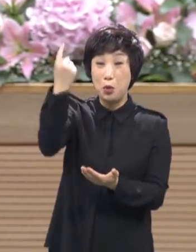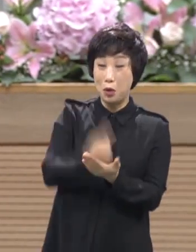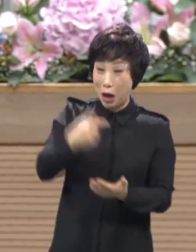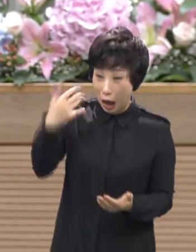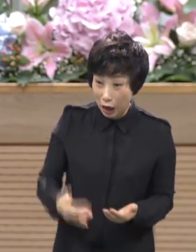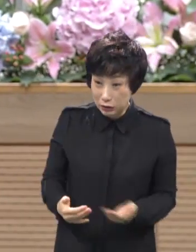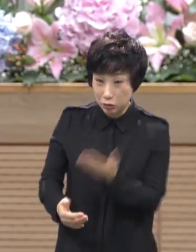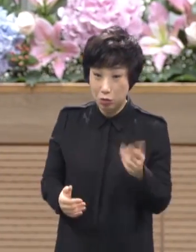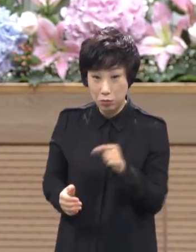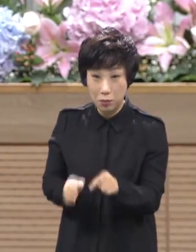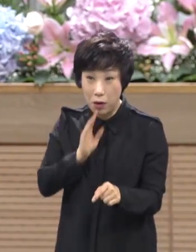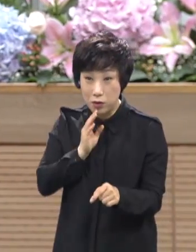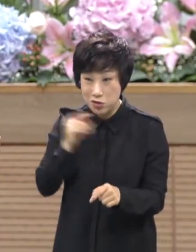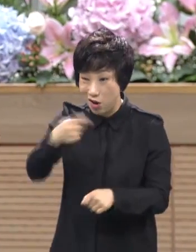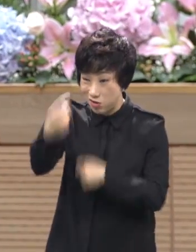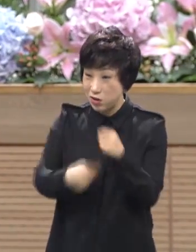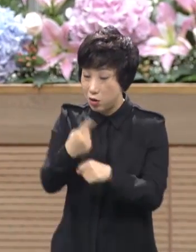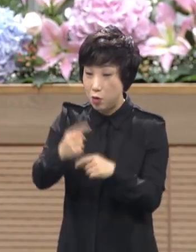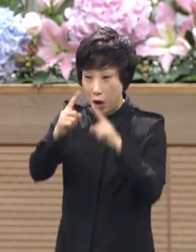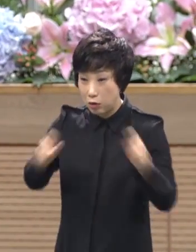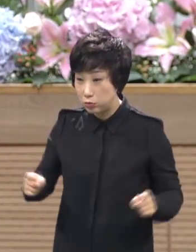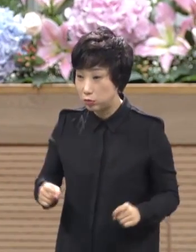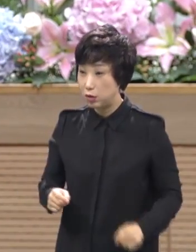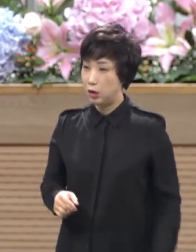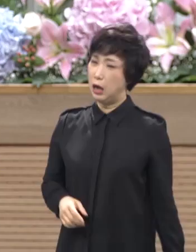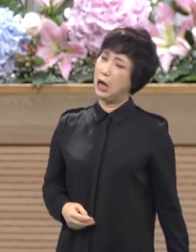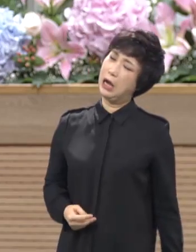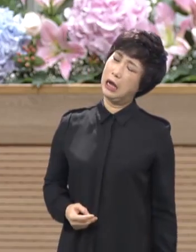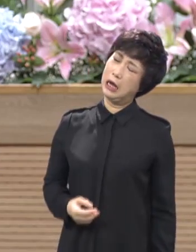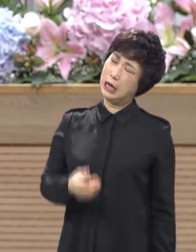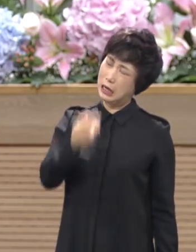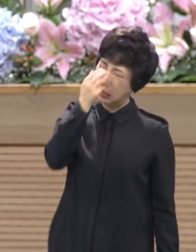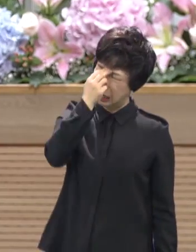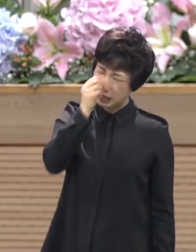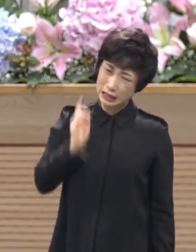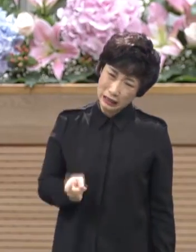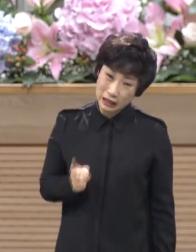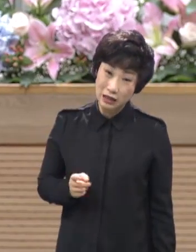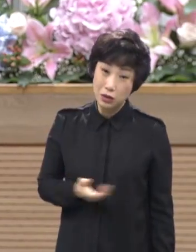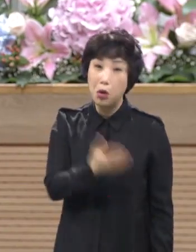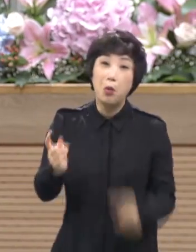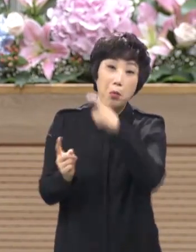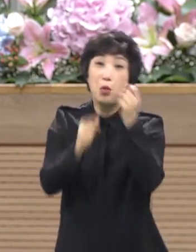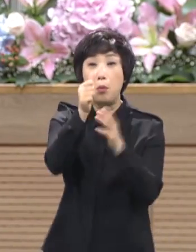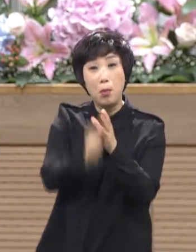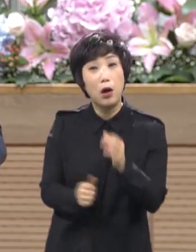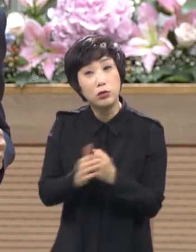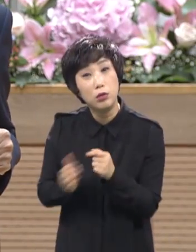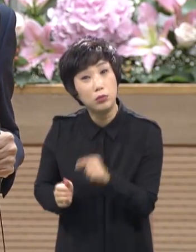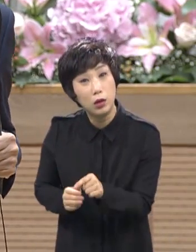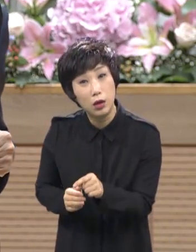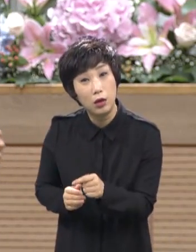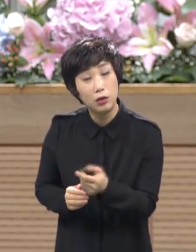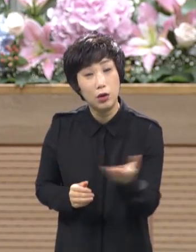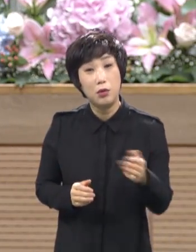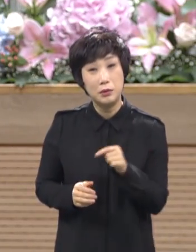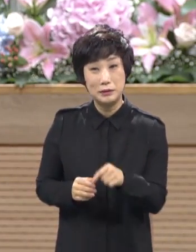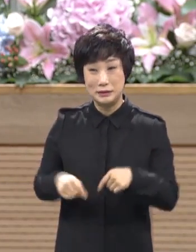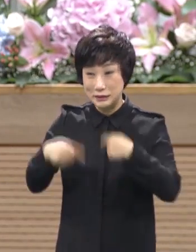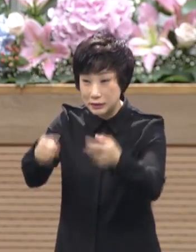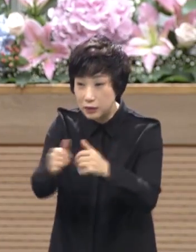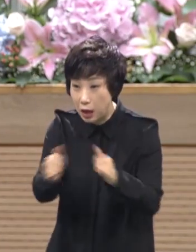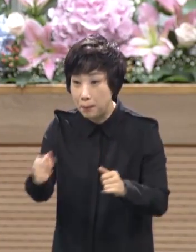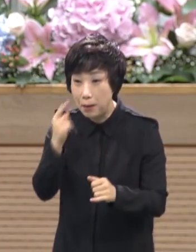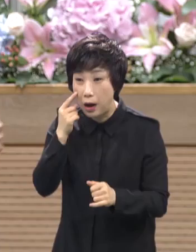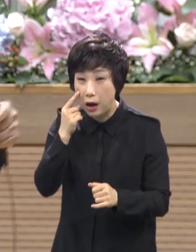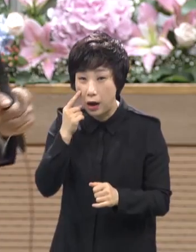했는데 어디서 천년왕국이 있어 생각해. 막 강림도 안 했는데 그냥 미혹받는 거예요. 미혹당해요. 거기 들어가는